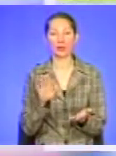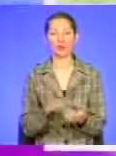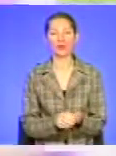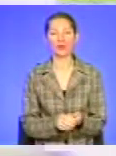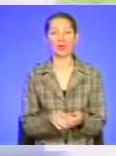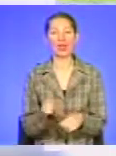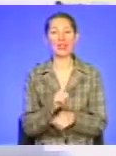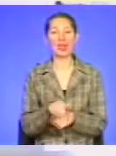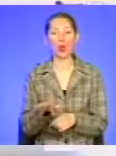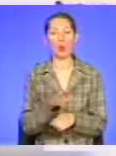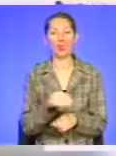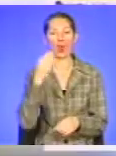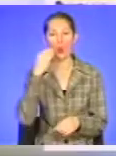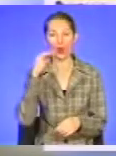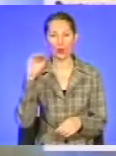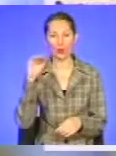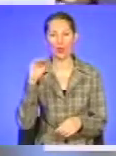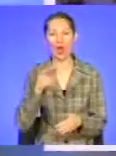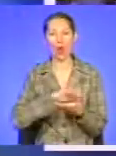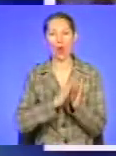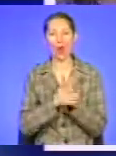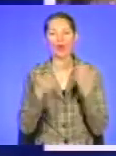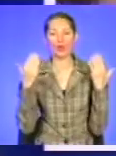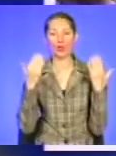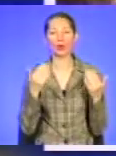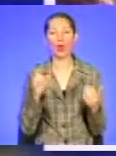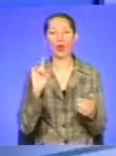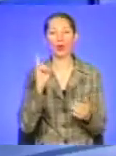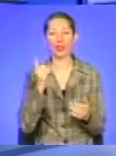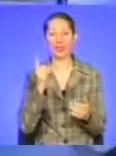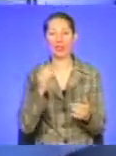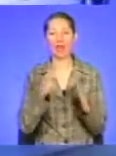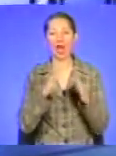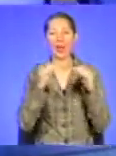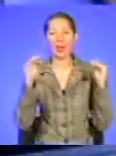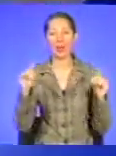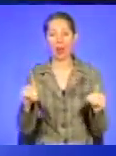На Тернопільщині поліпшуватимуть умови відпочинку у дитячих таборах.